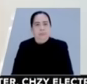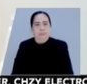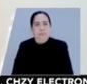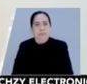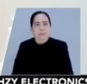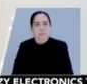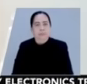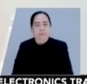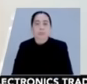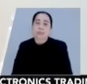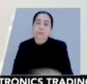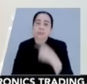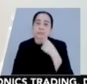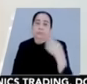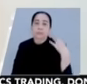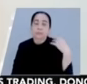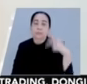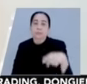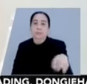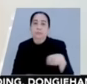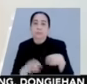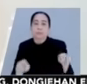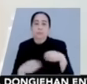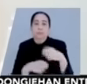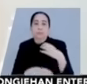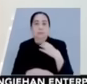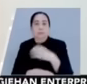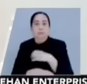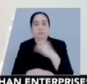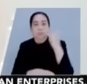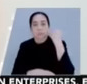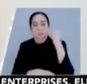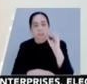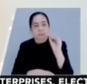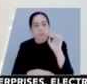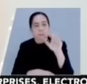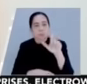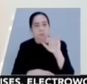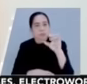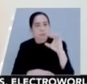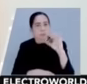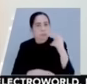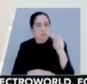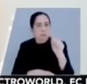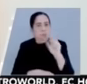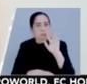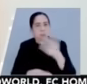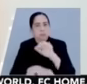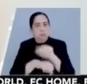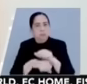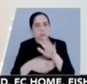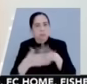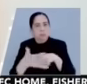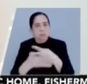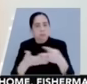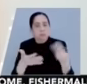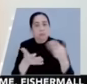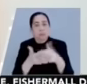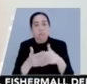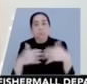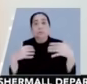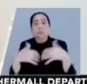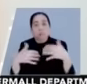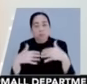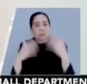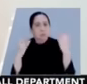Mel, ayon sa chairman ng komite na si Congressman Joel Chua, itatakda pa nga nila no, yung susunod na araw ng pagdinig at sana nga daw